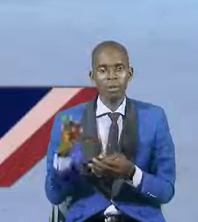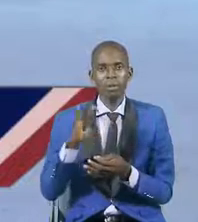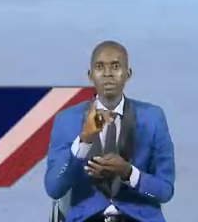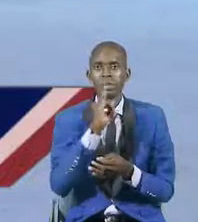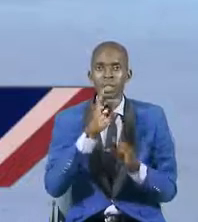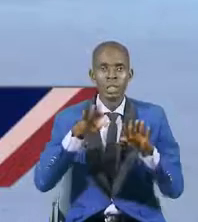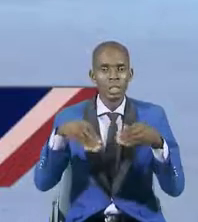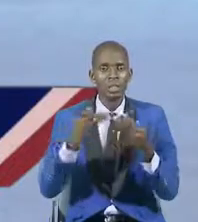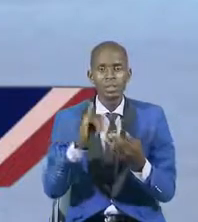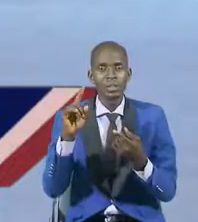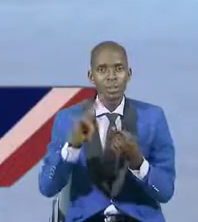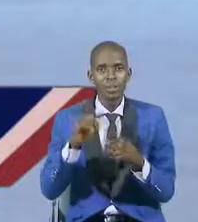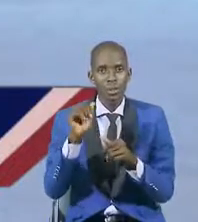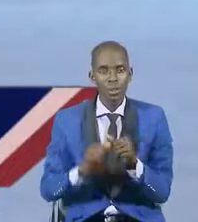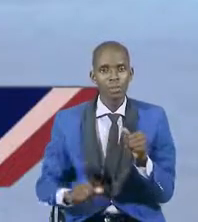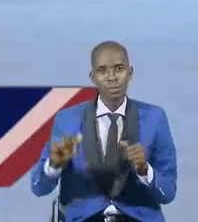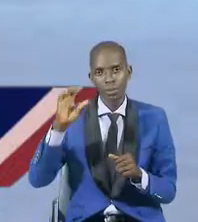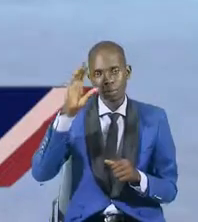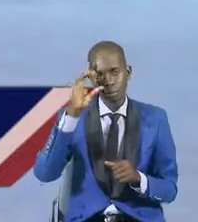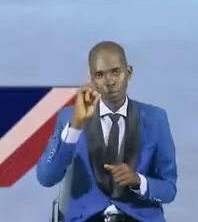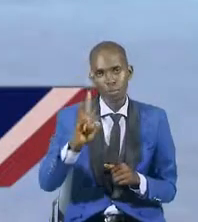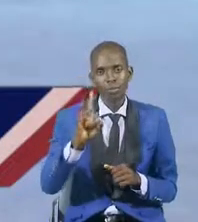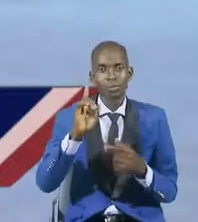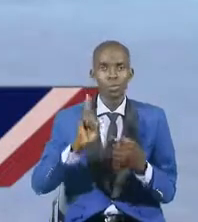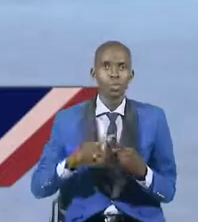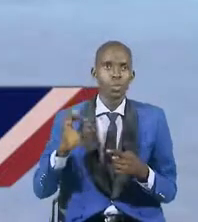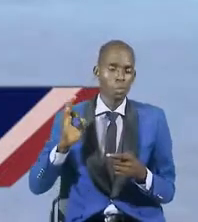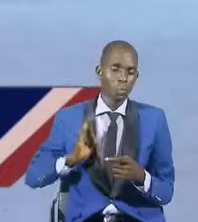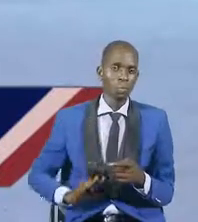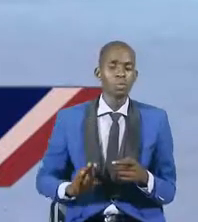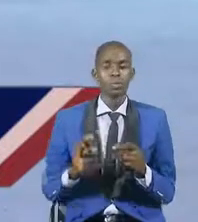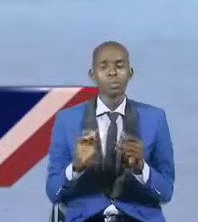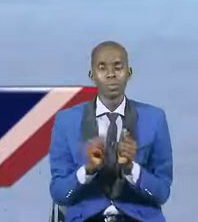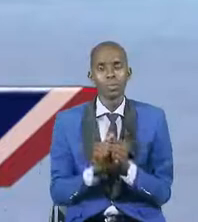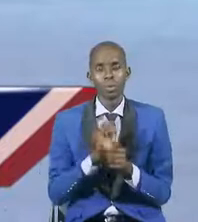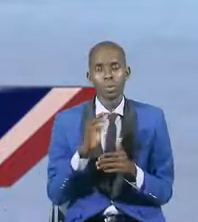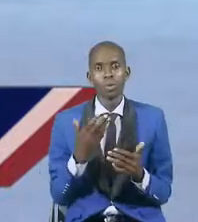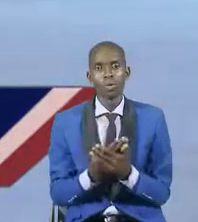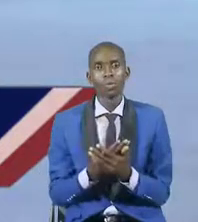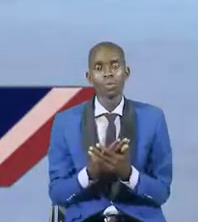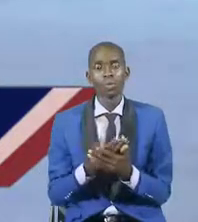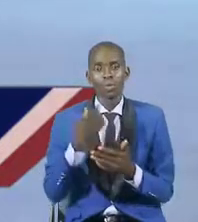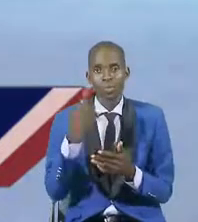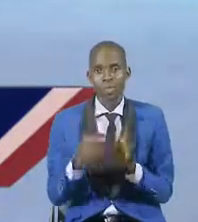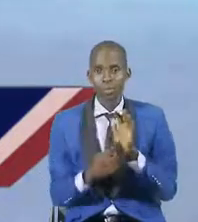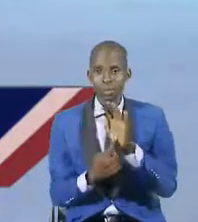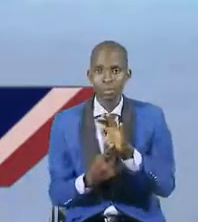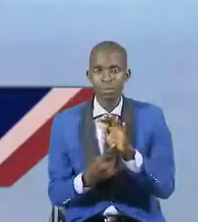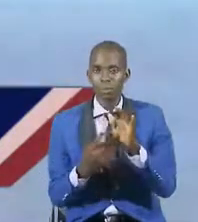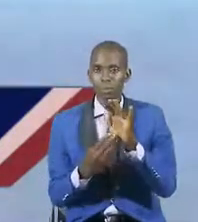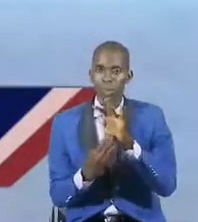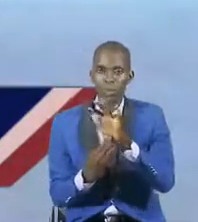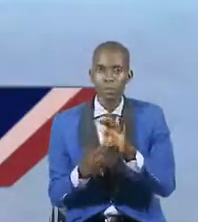la manifestation de l'Esprit est donnée pour l'utilité commune.